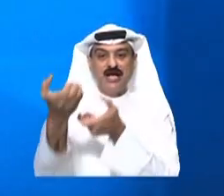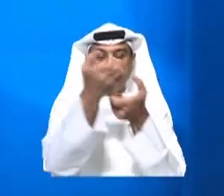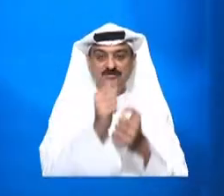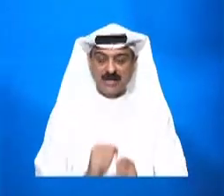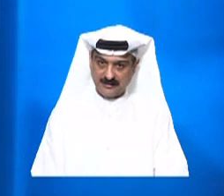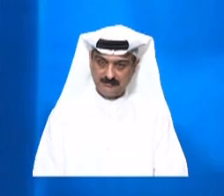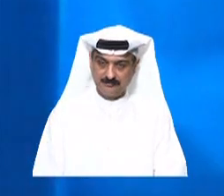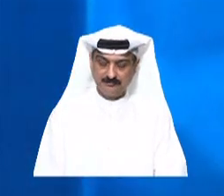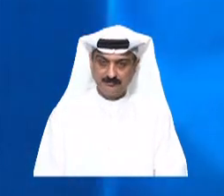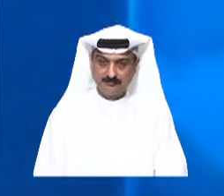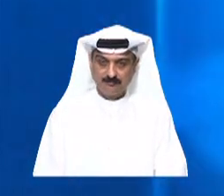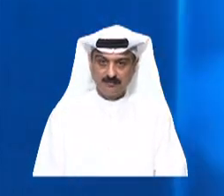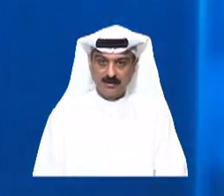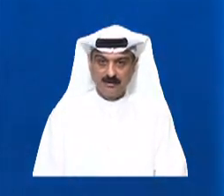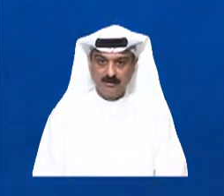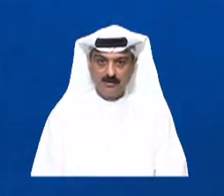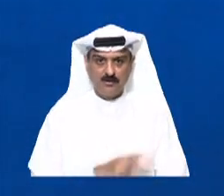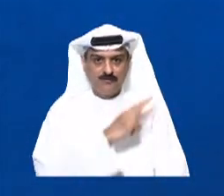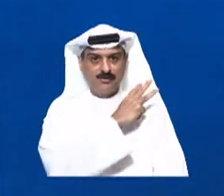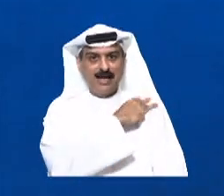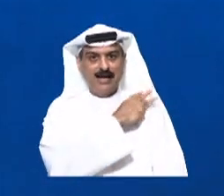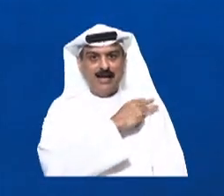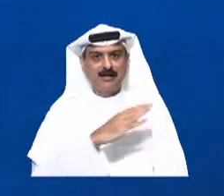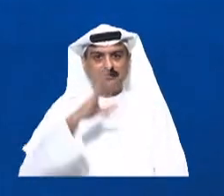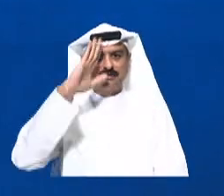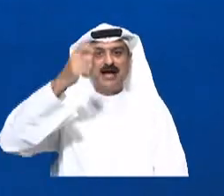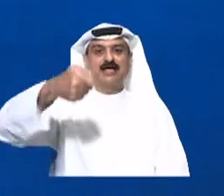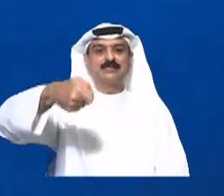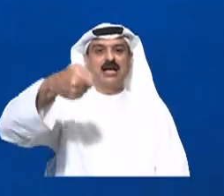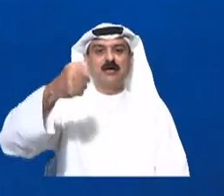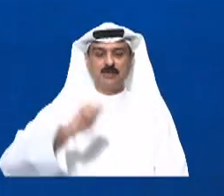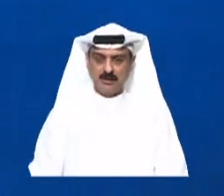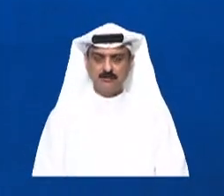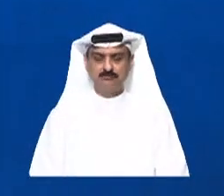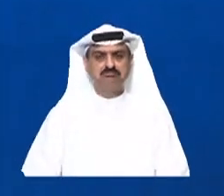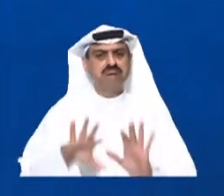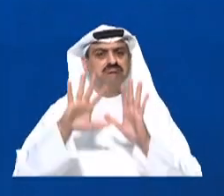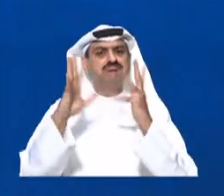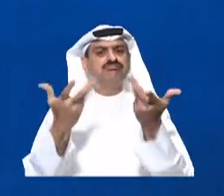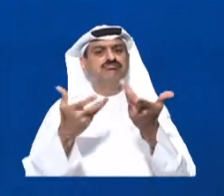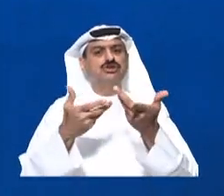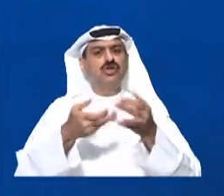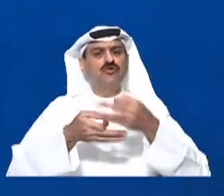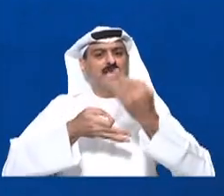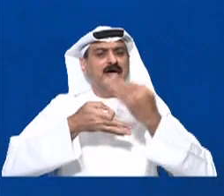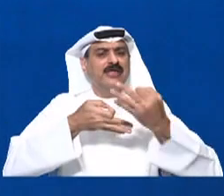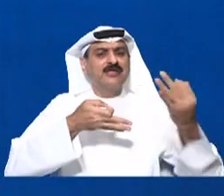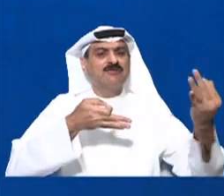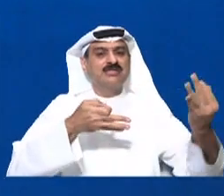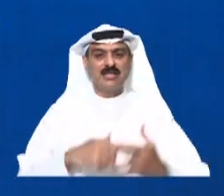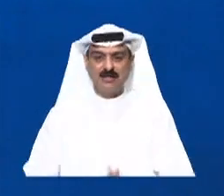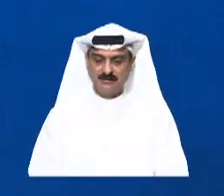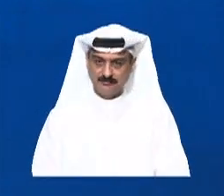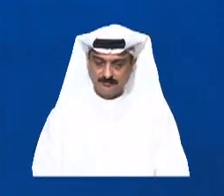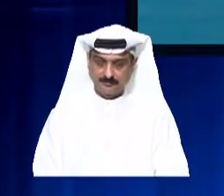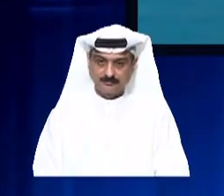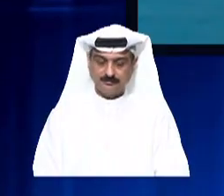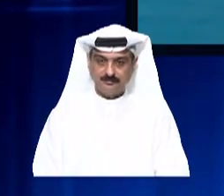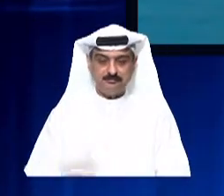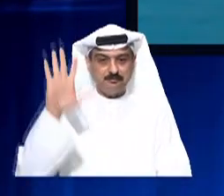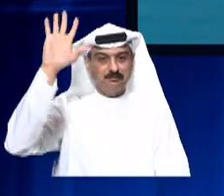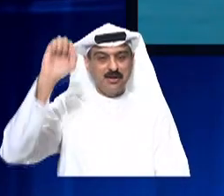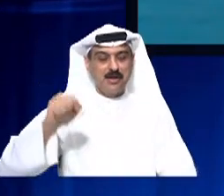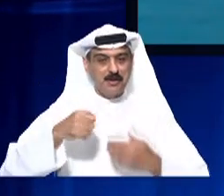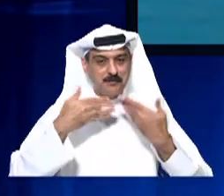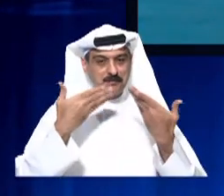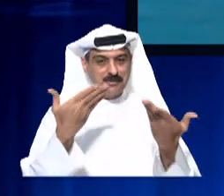محمد الغريب. عقيد محمد، بعد التحية، هل تطلعنا أكثر على تفاصيل هذا الحادث؟ مسي عليكم وعلى